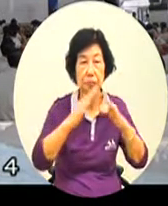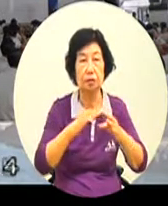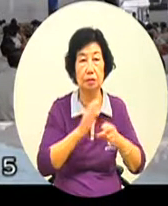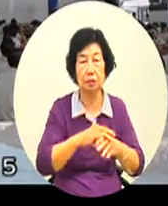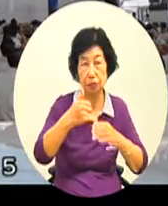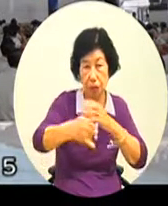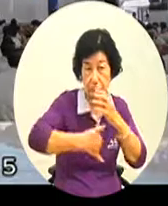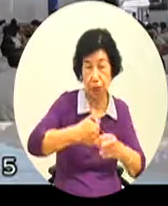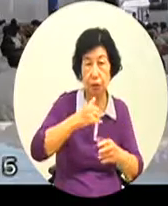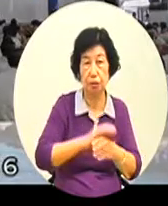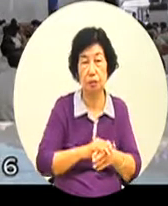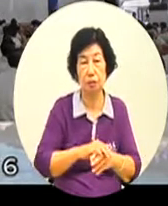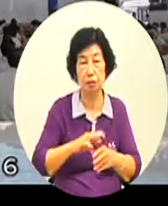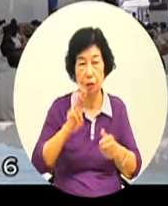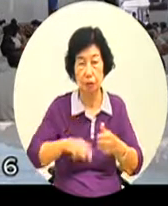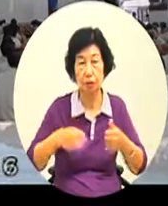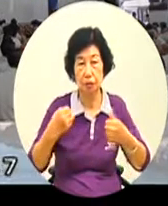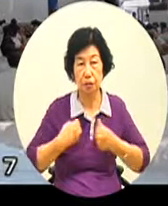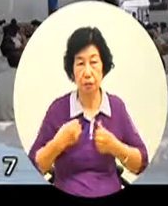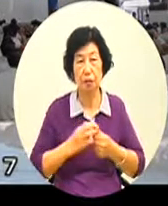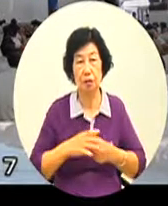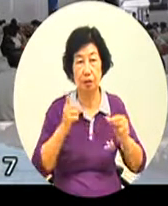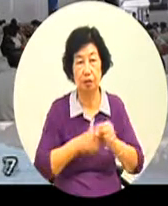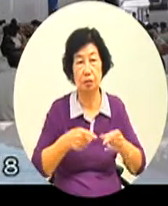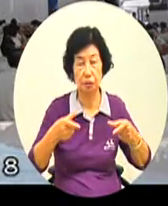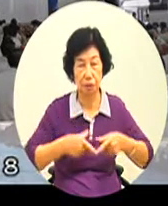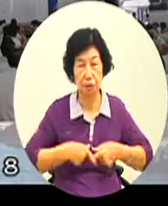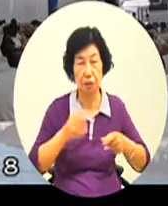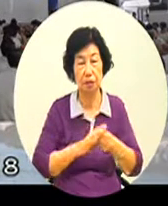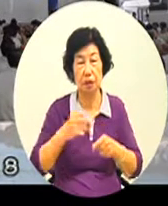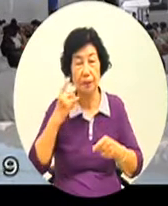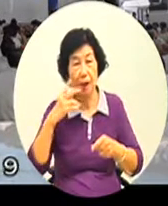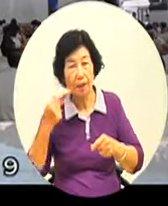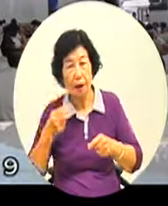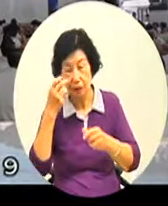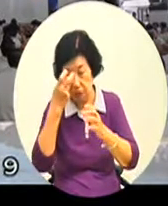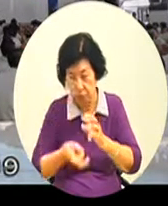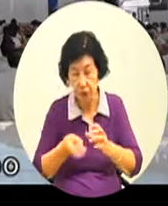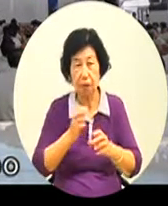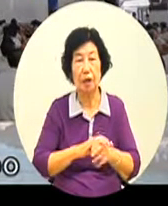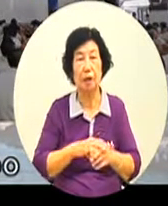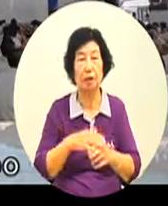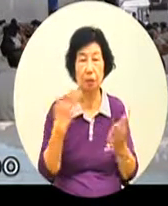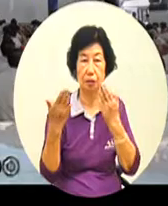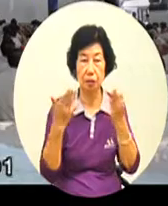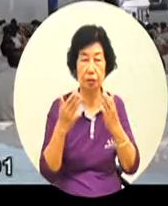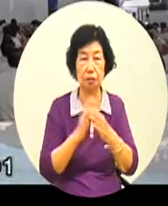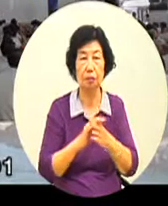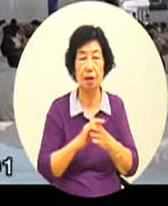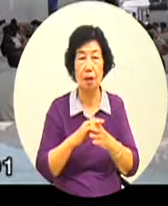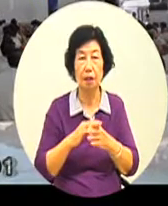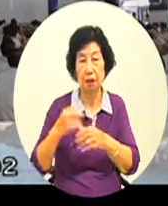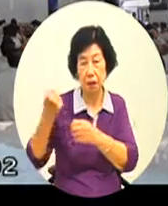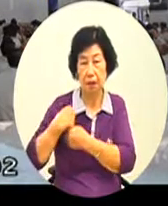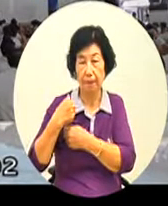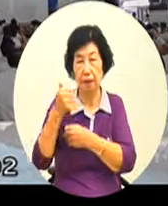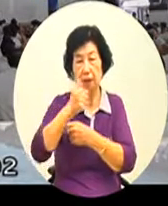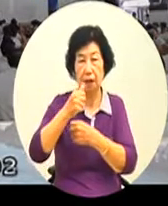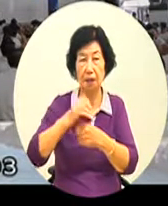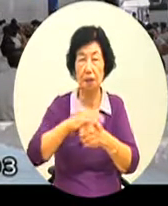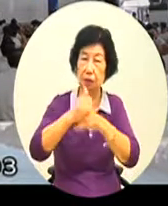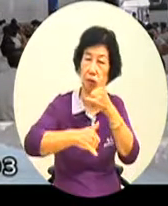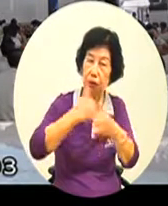至训练中心办理恳亲座谈，了解义男的生活状况及需求，